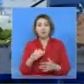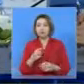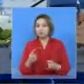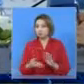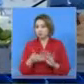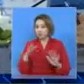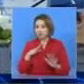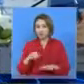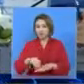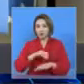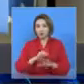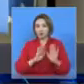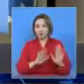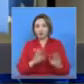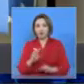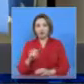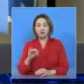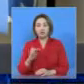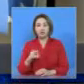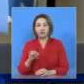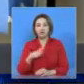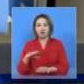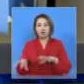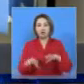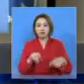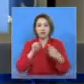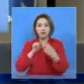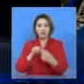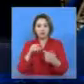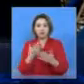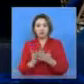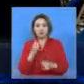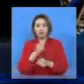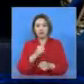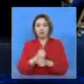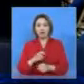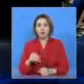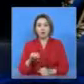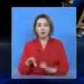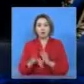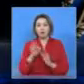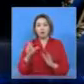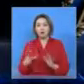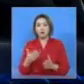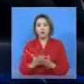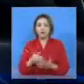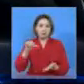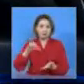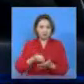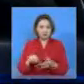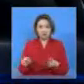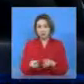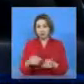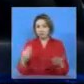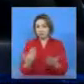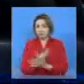Шараға облыс әкімінің орынбасары Мейрамбек Шермағанбет, сыбайлас жемқорлыққа қарсы іс-қимыл агенттігі облыстық департаментінің өкілдері қатысты. Олар